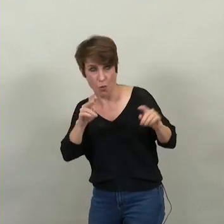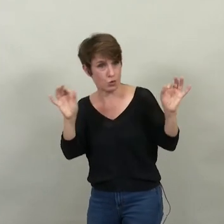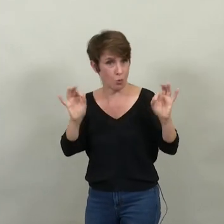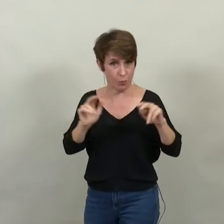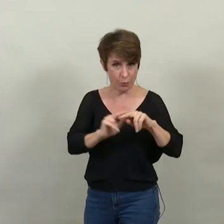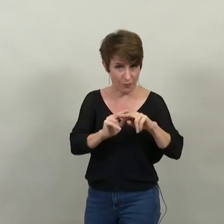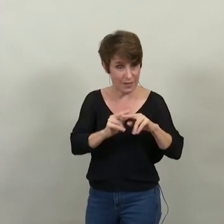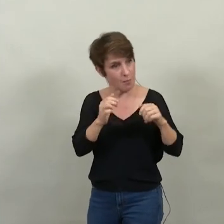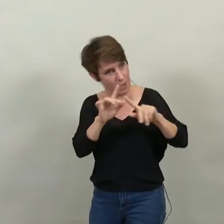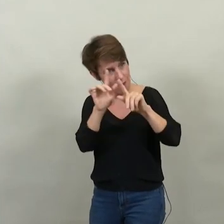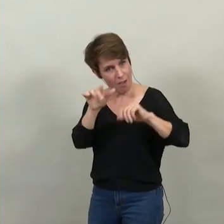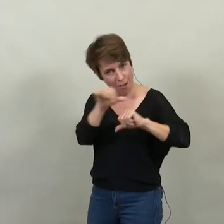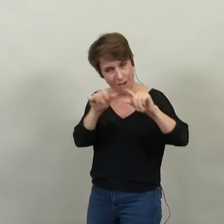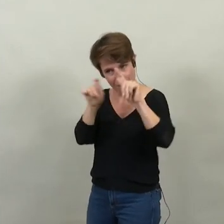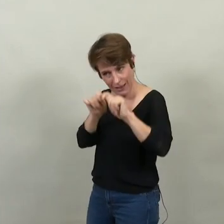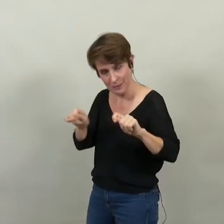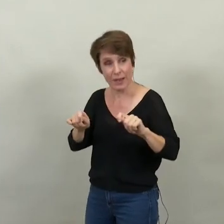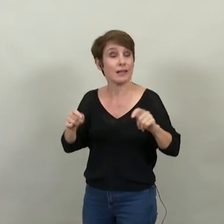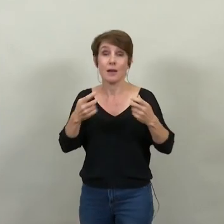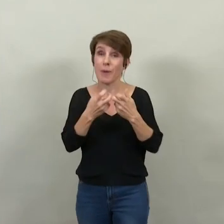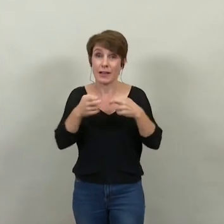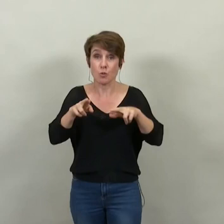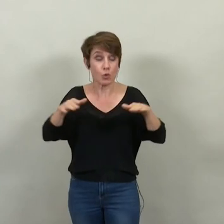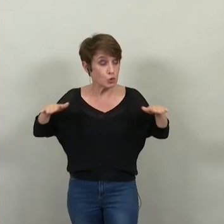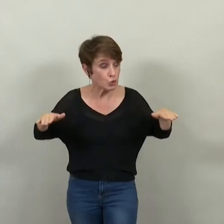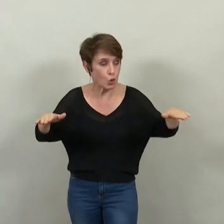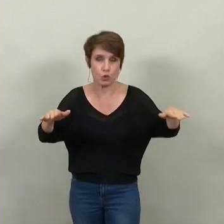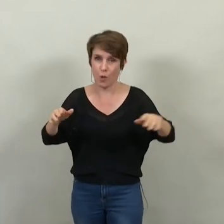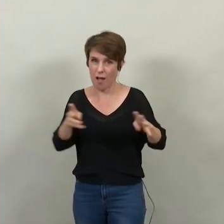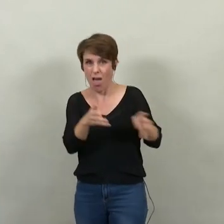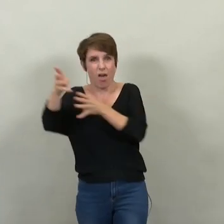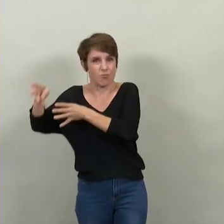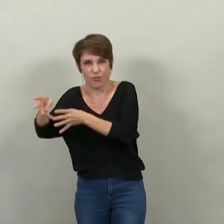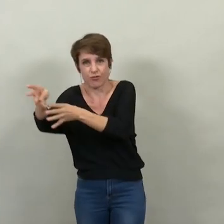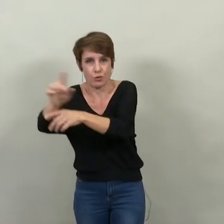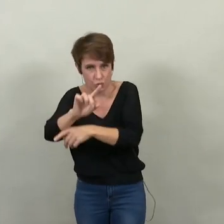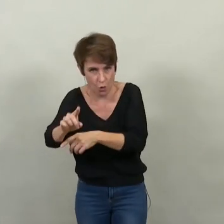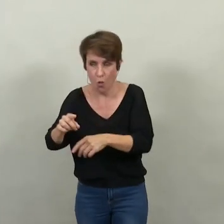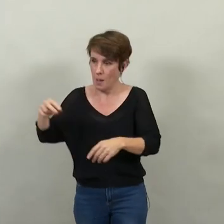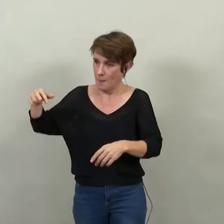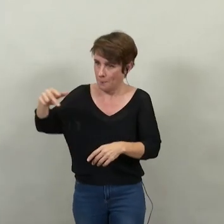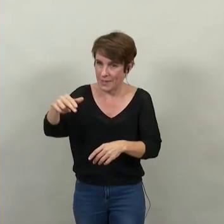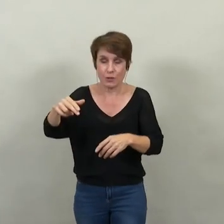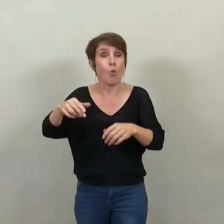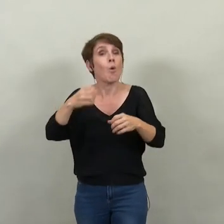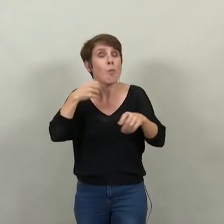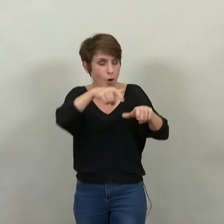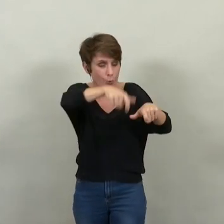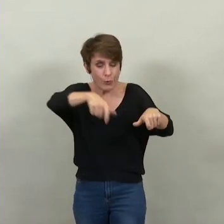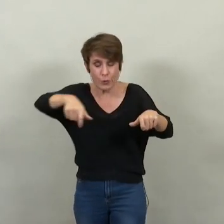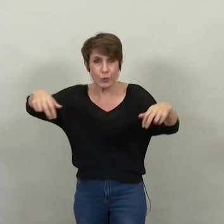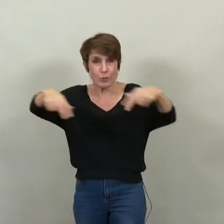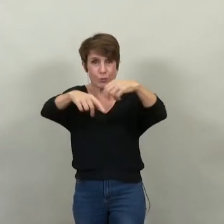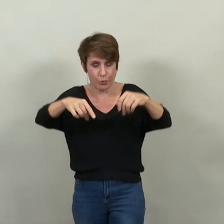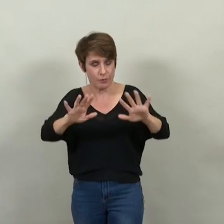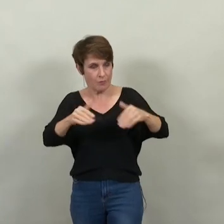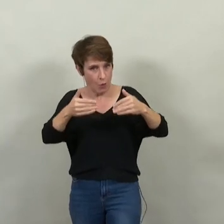leur apprendre qu'on ne roule pas sur le trottoirs qu'on respecte les passagers piétons les passages piétons pardon et le code